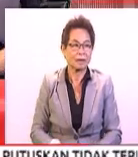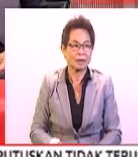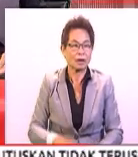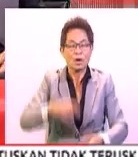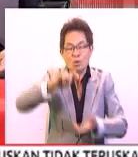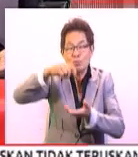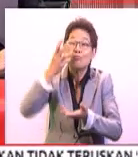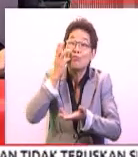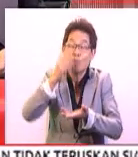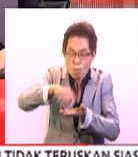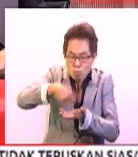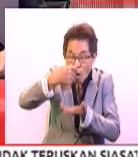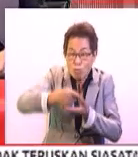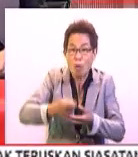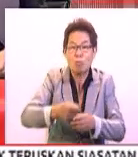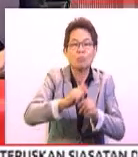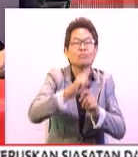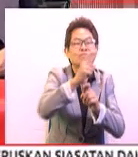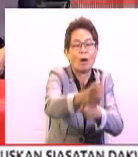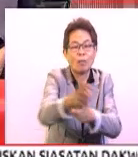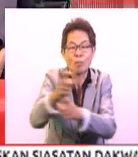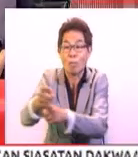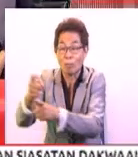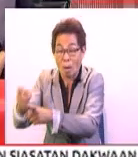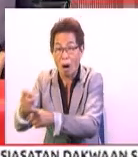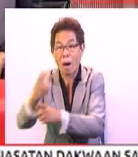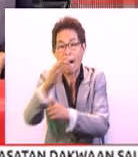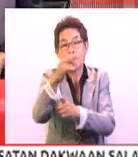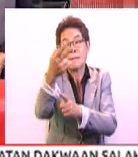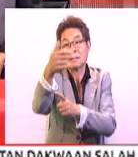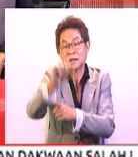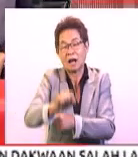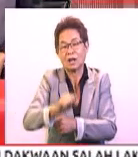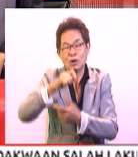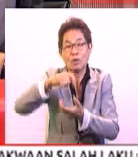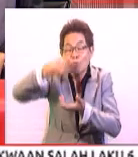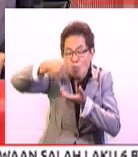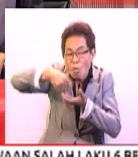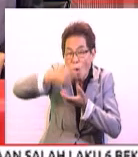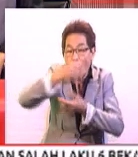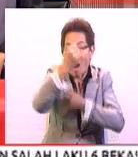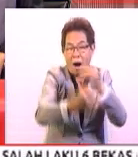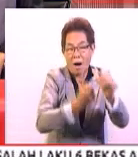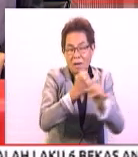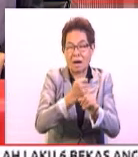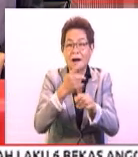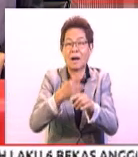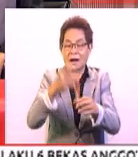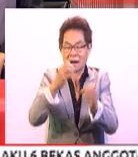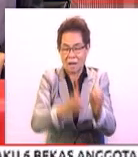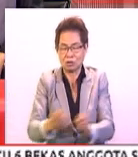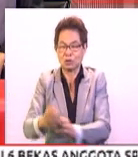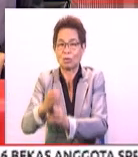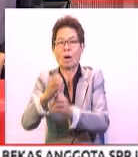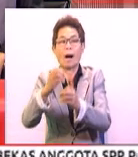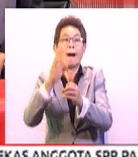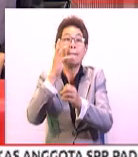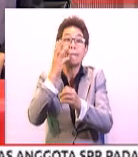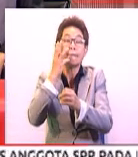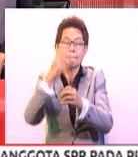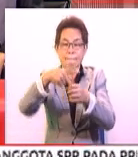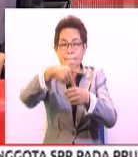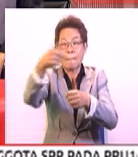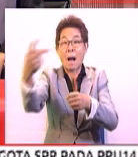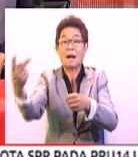Bubur lambuk yang diedar sempena program Ikhlas Bernas Bubur Lambuk Antarabangsa Anjuran Padi Beras Nasional Bernas bersama Pasar Seni